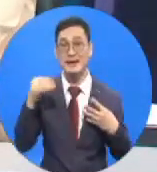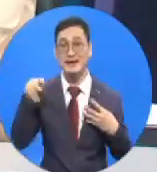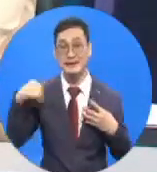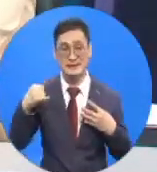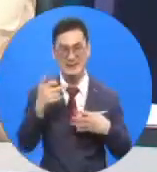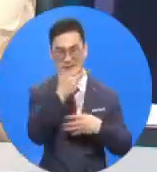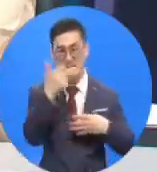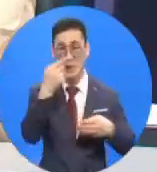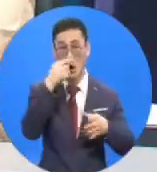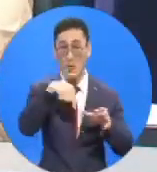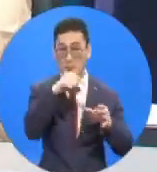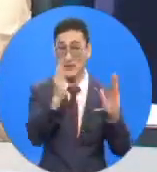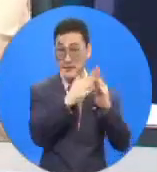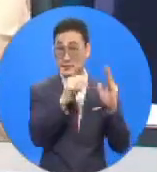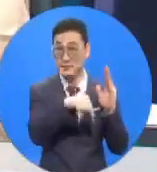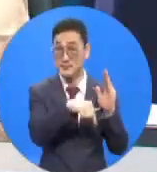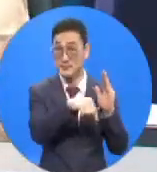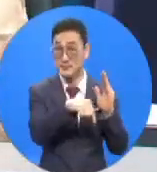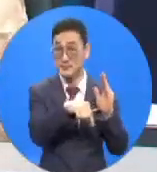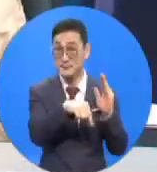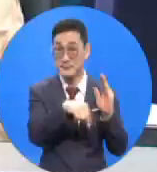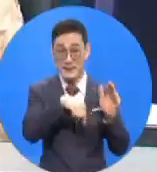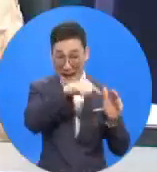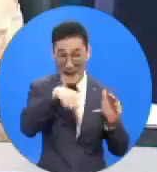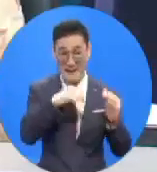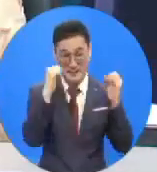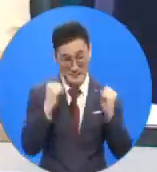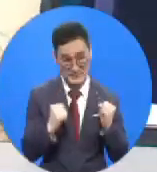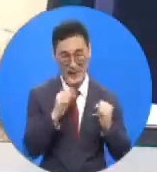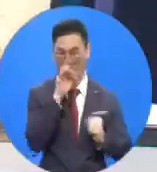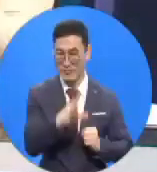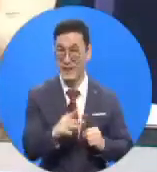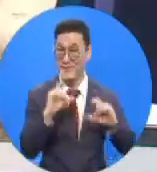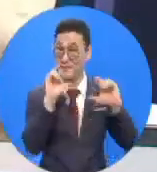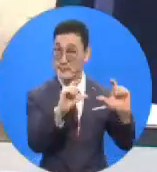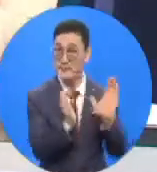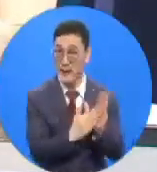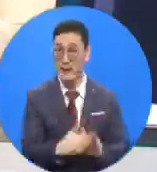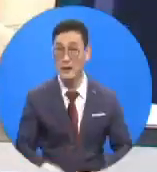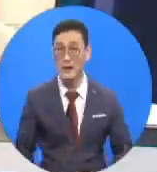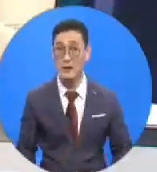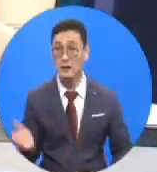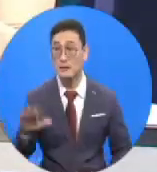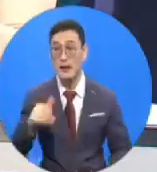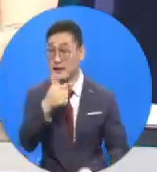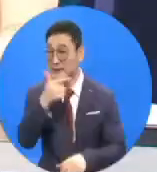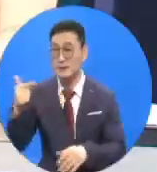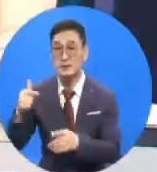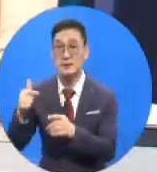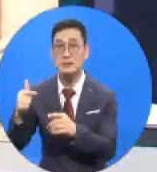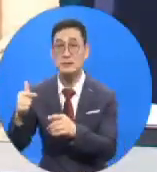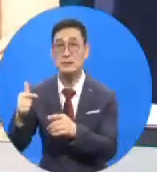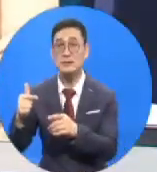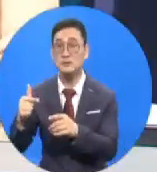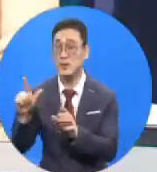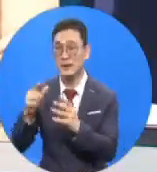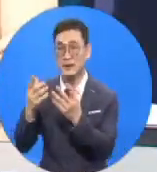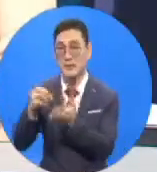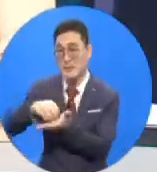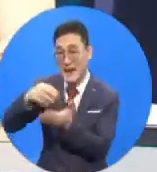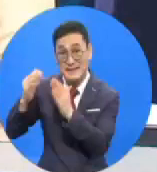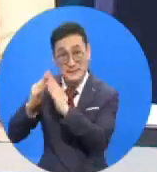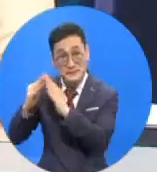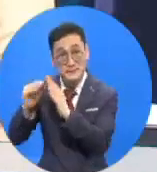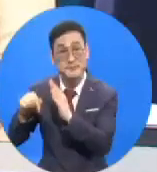커피 전문점에서는 내장 4시 금이 불가능하다는 말이에요 그런대 대형 빵집 있잖아요 거기서 놓고 바로 9시까지